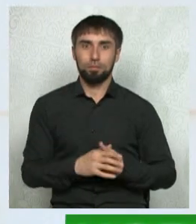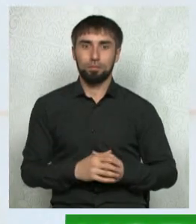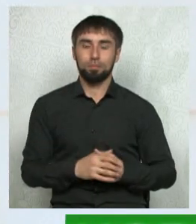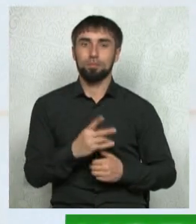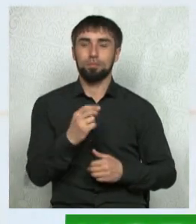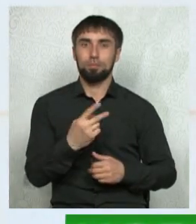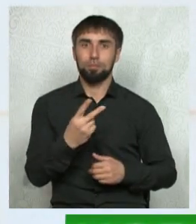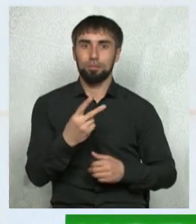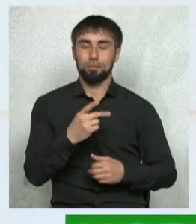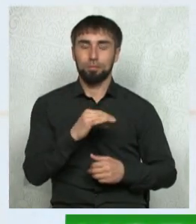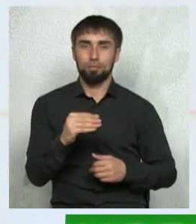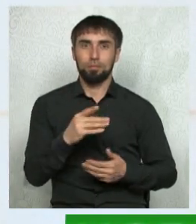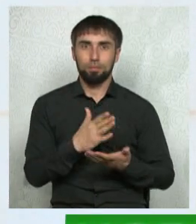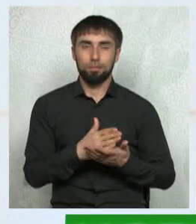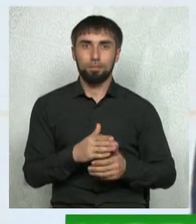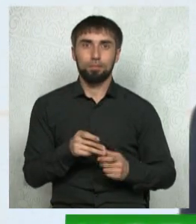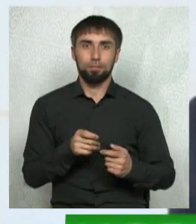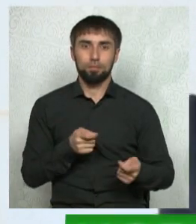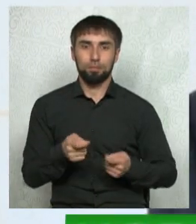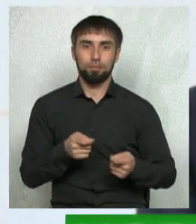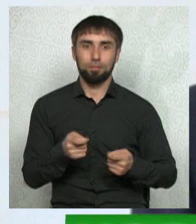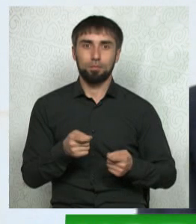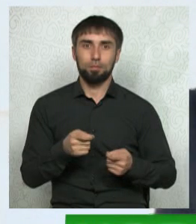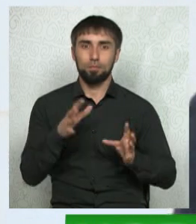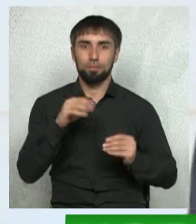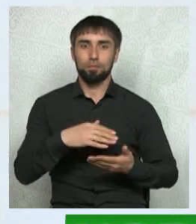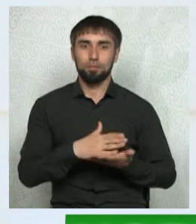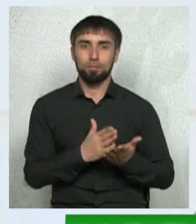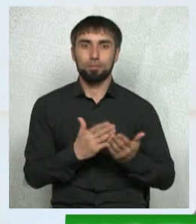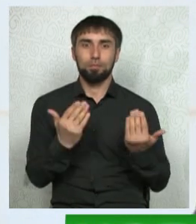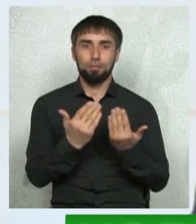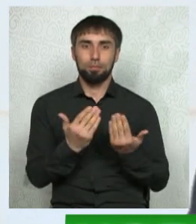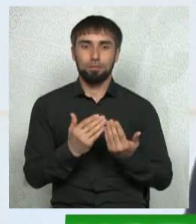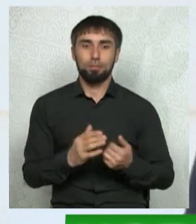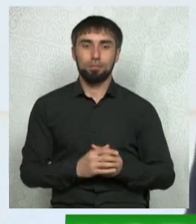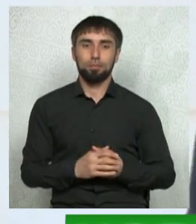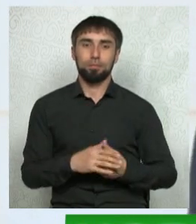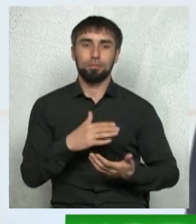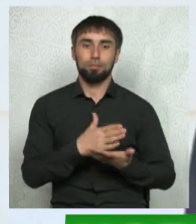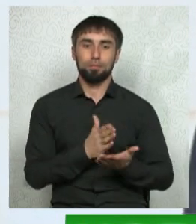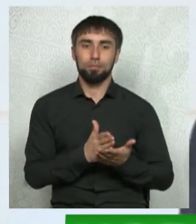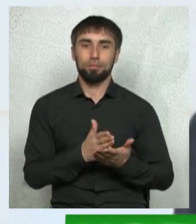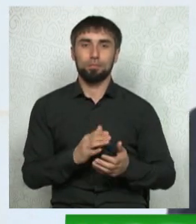На втором этаже располагается административная вся часть театра. Частично